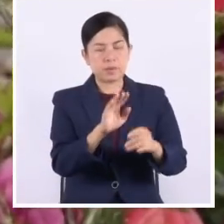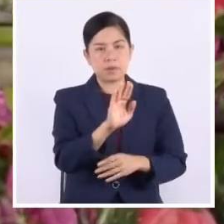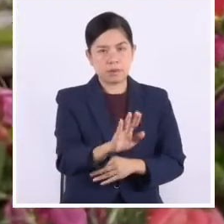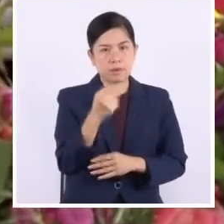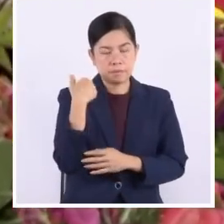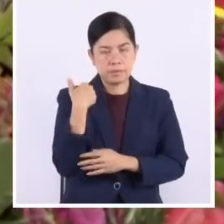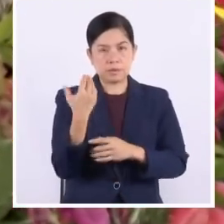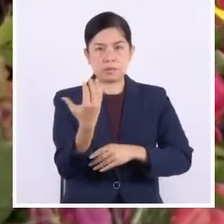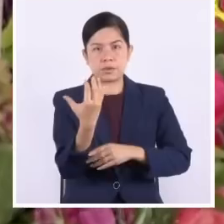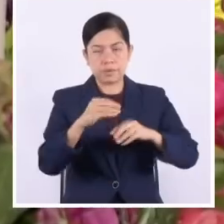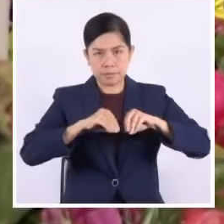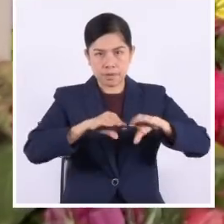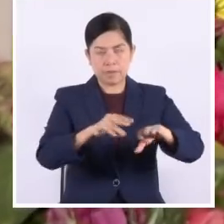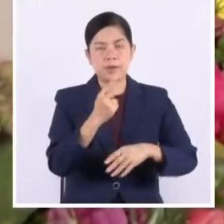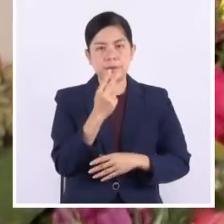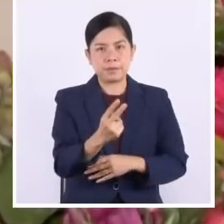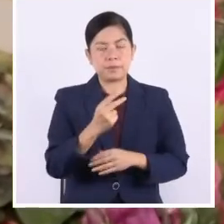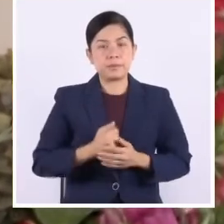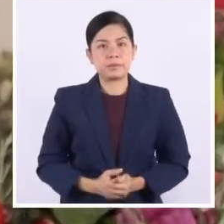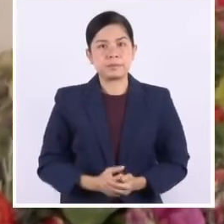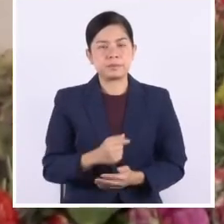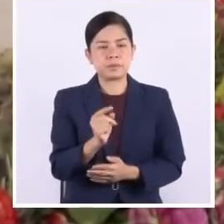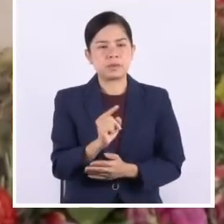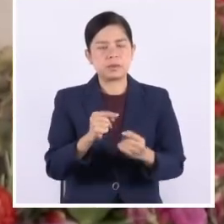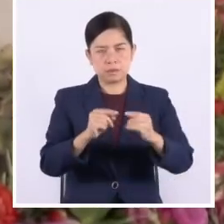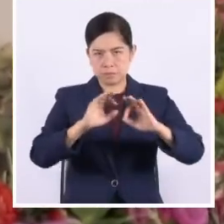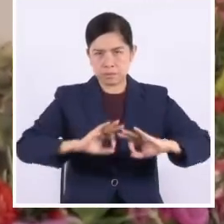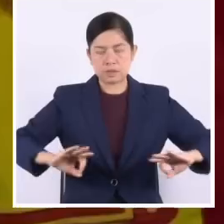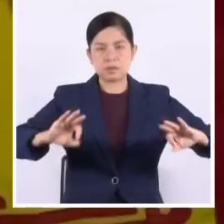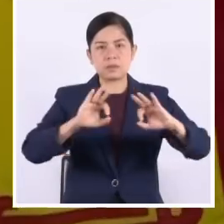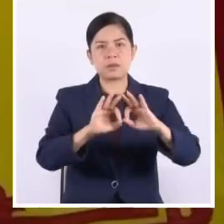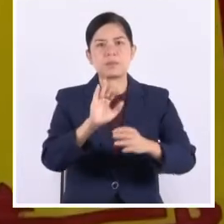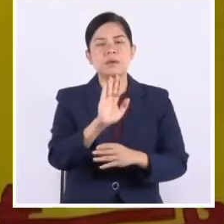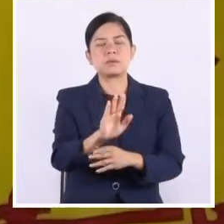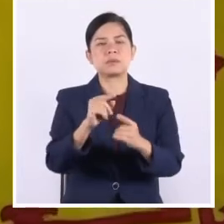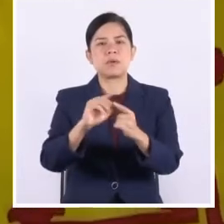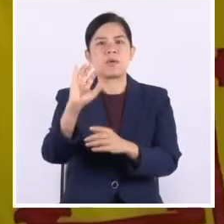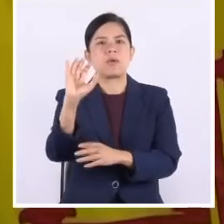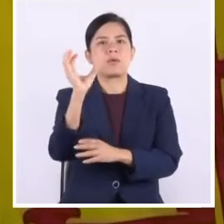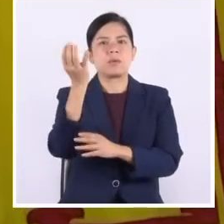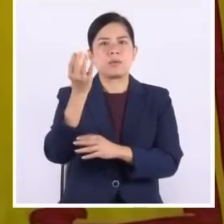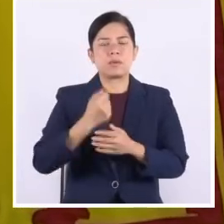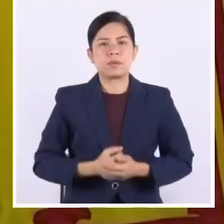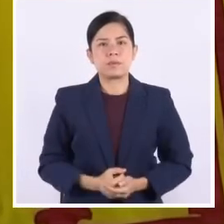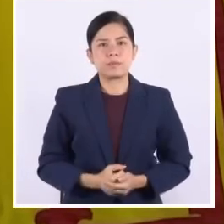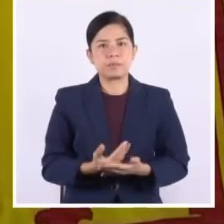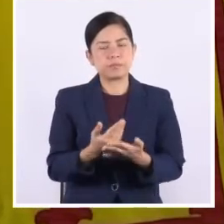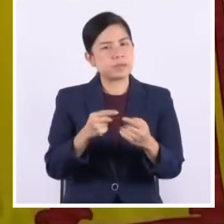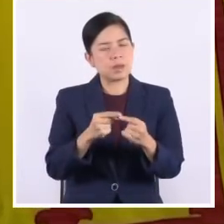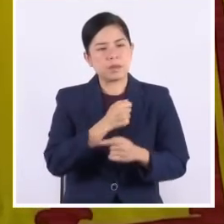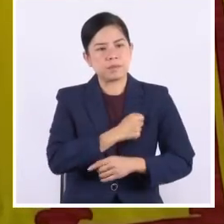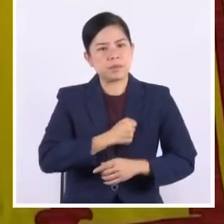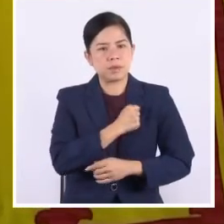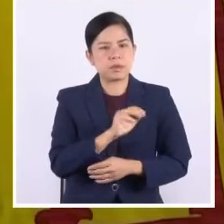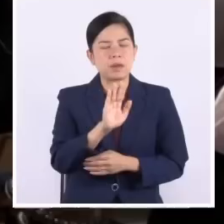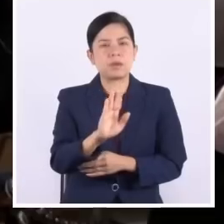ถ่ายทอดหลายคนก็ได้มีโอกาสรับชมนะคะเพราะว่าเป็นพระราชพิธีที่หาชมได้ยากนะคะแล้วก็เป็นการสูญเสียครั้งสำคัญของโลก